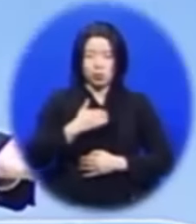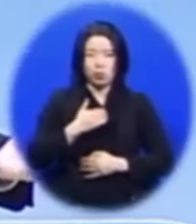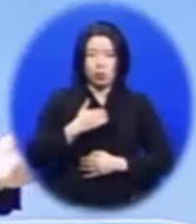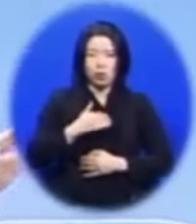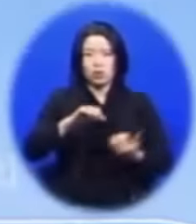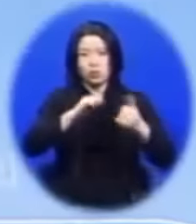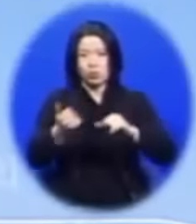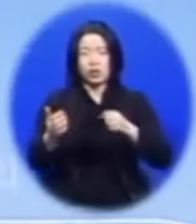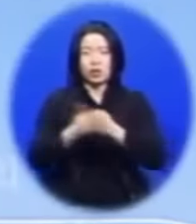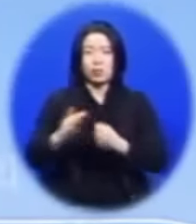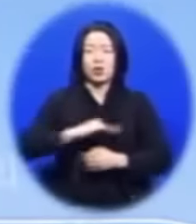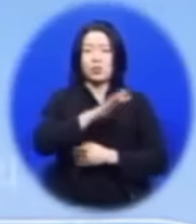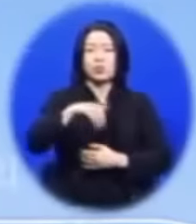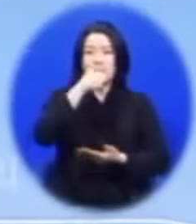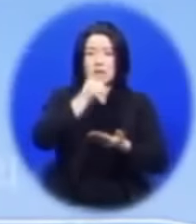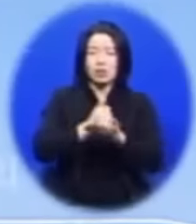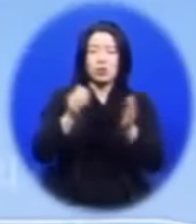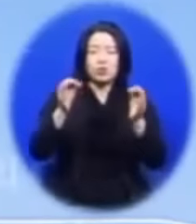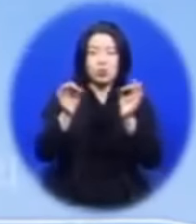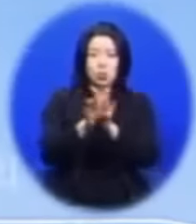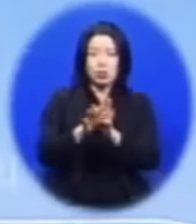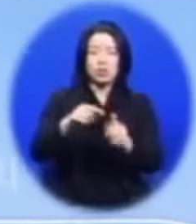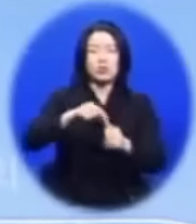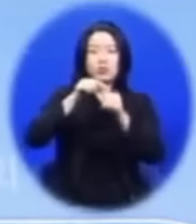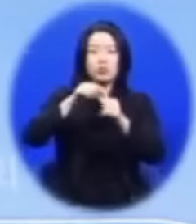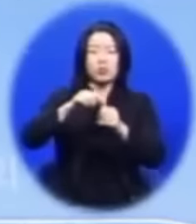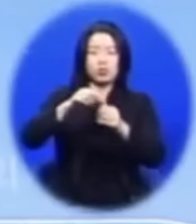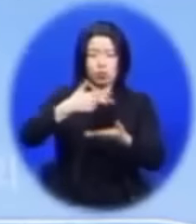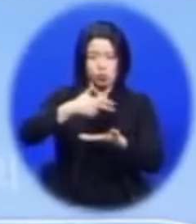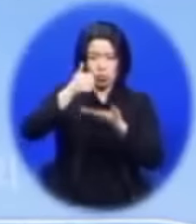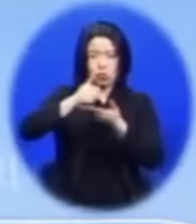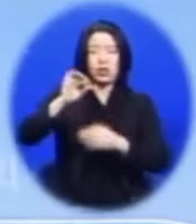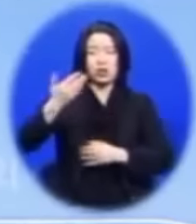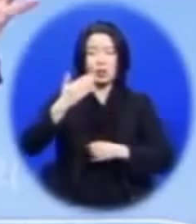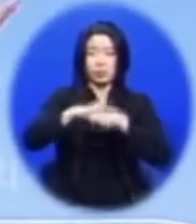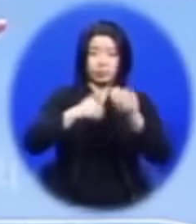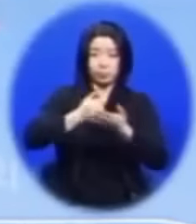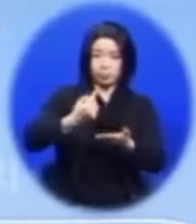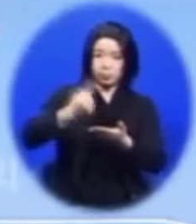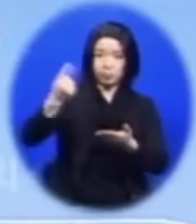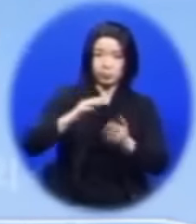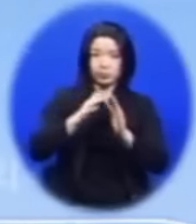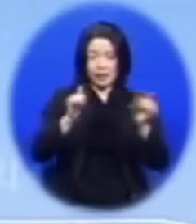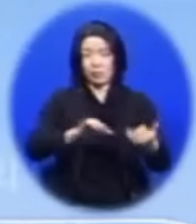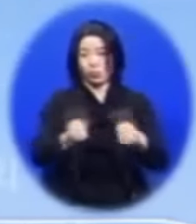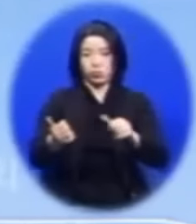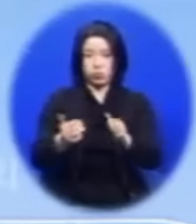주가 되신 거지요 하나님은 떠나시고 사람이